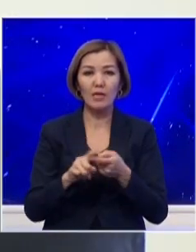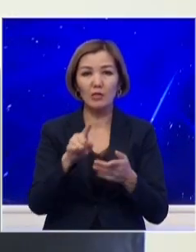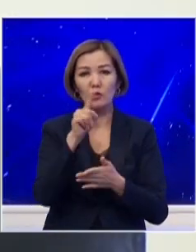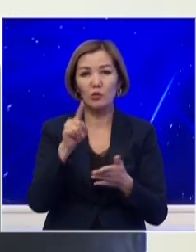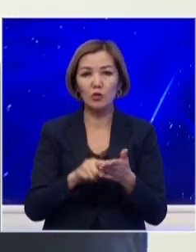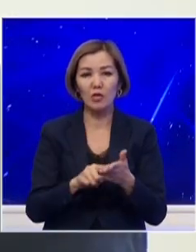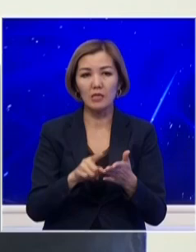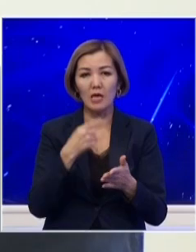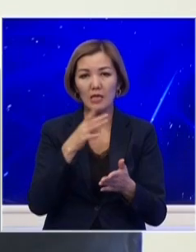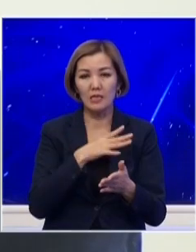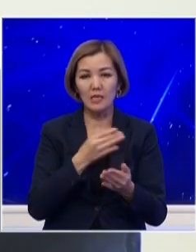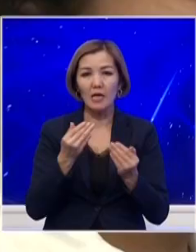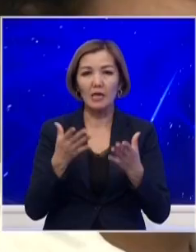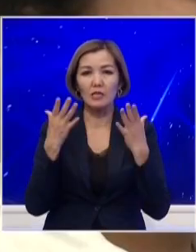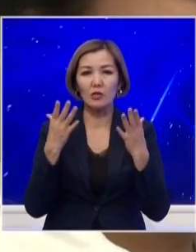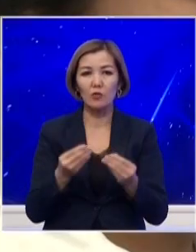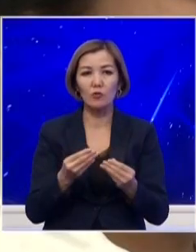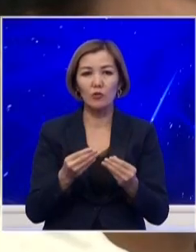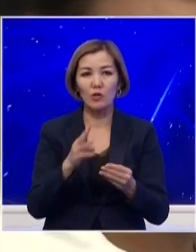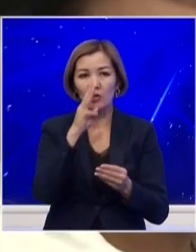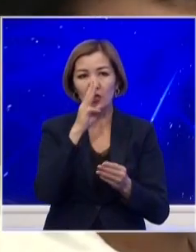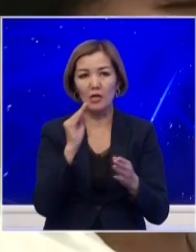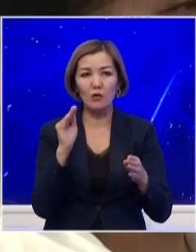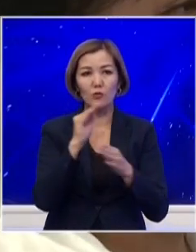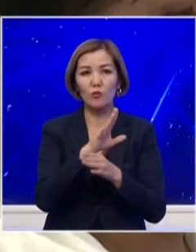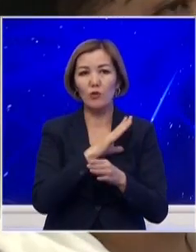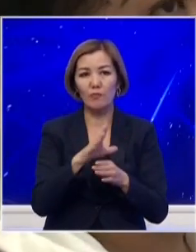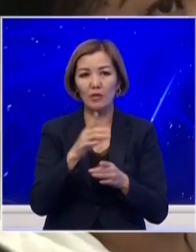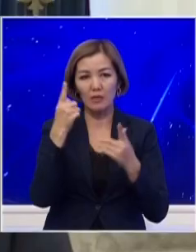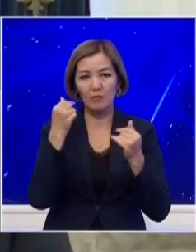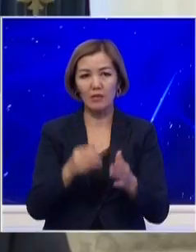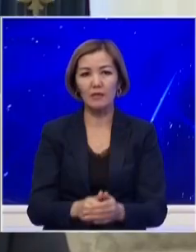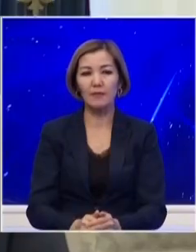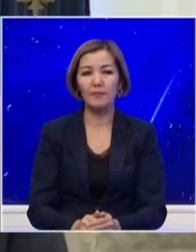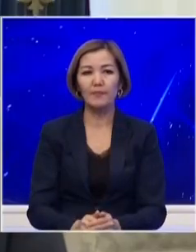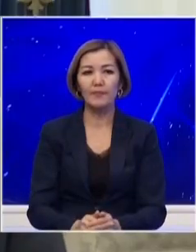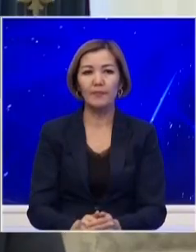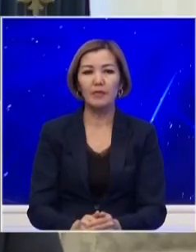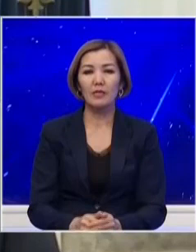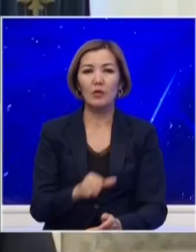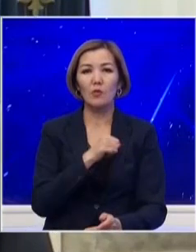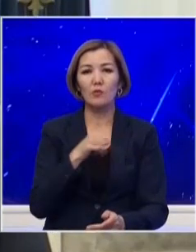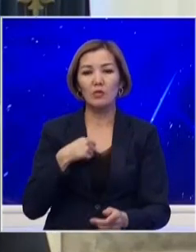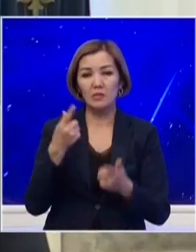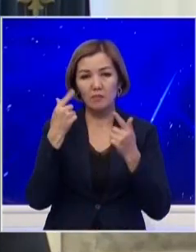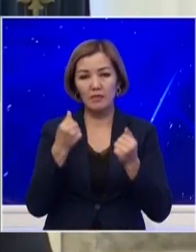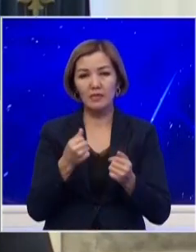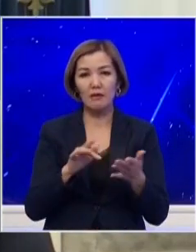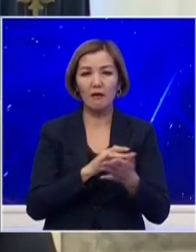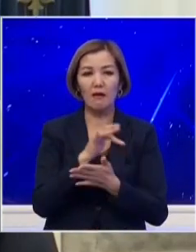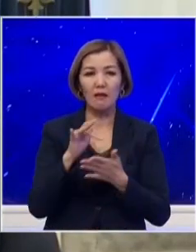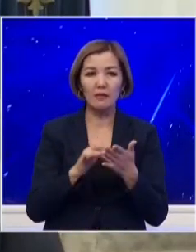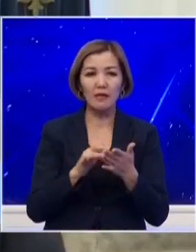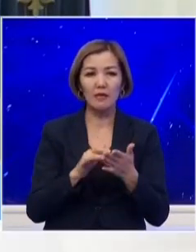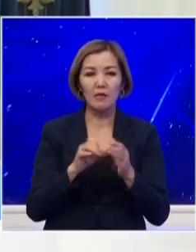мәселені қаузап қалдық. Қазір оларға көтерме ақы төленбей жатқаны белгілі. Өздеріңіз білесіз, қалада әлі